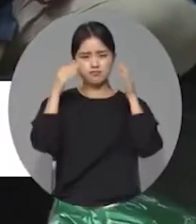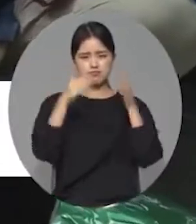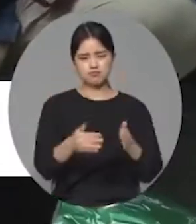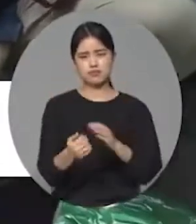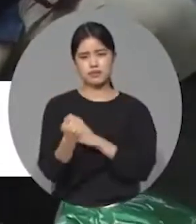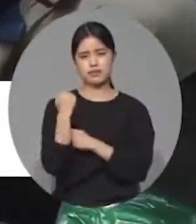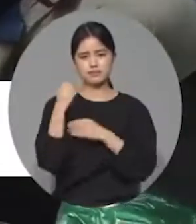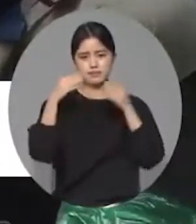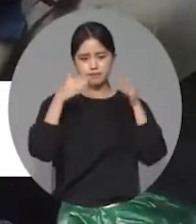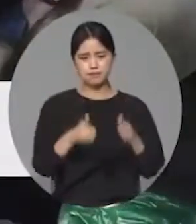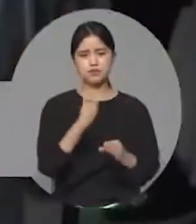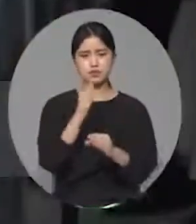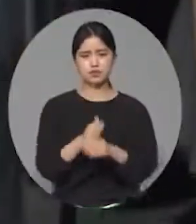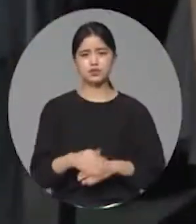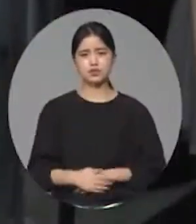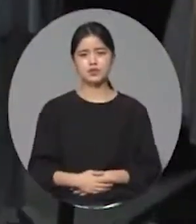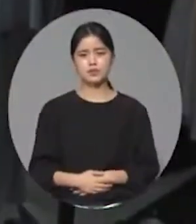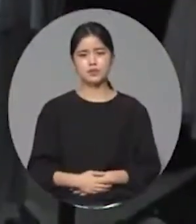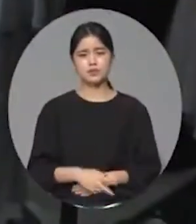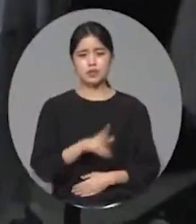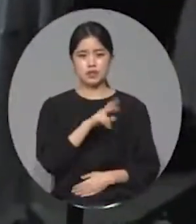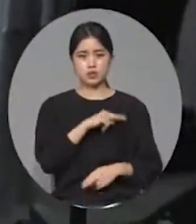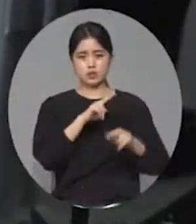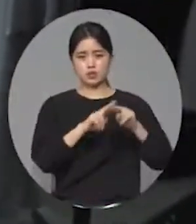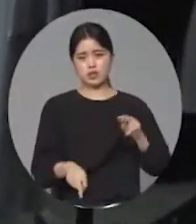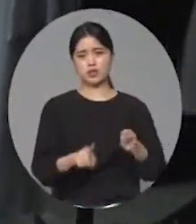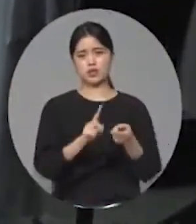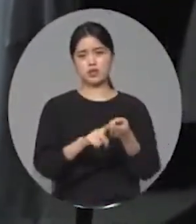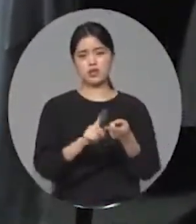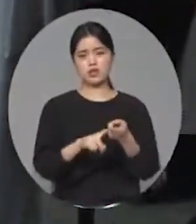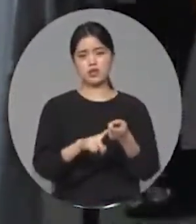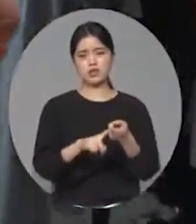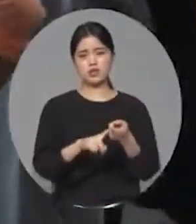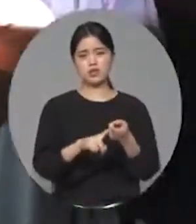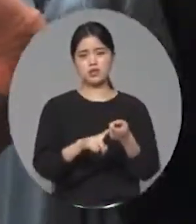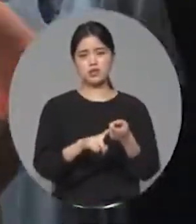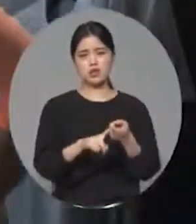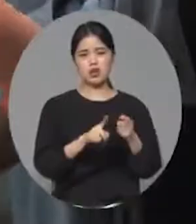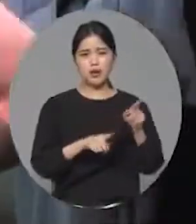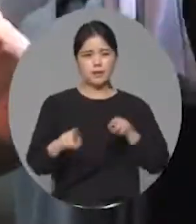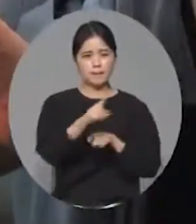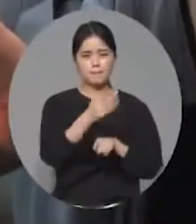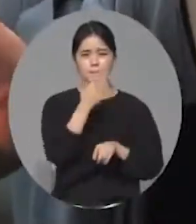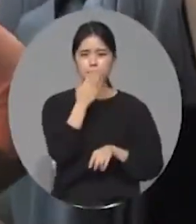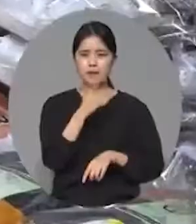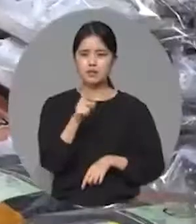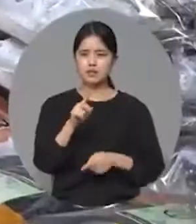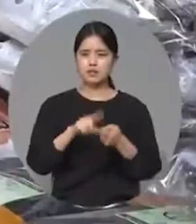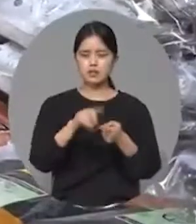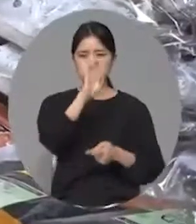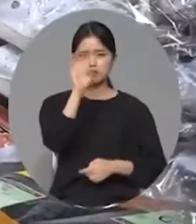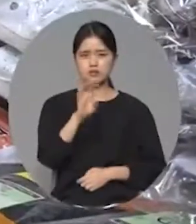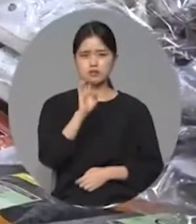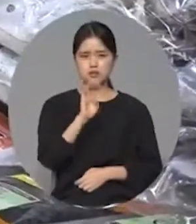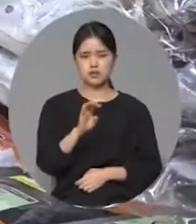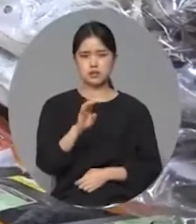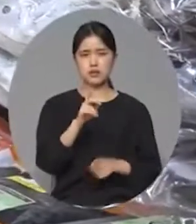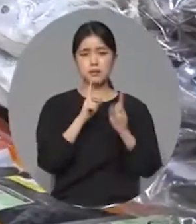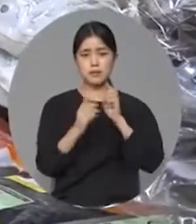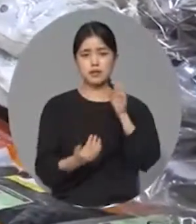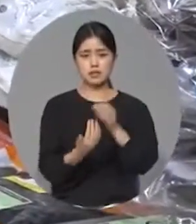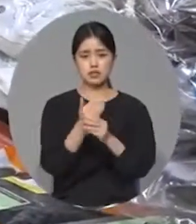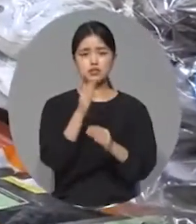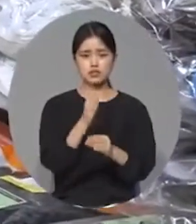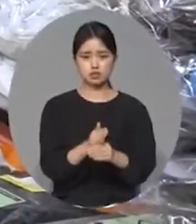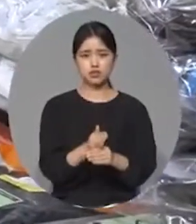다하는 모양새입니다. 의원직 사퇴가 과연 여론의 반전으로 이어지겠냐는 의구심이 당 안팎에서 나오는